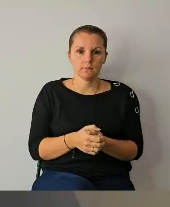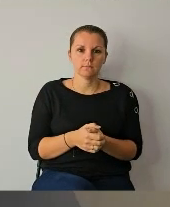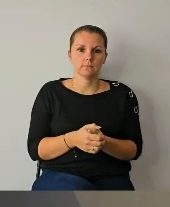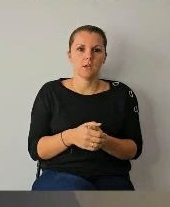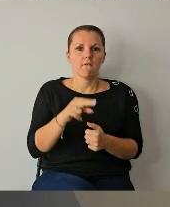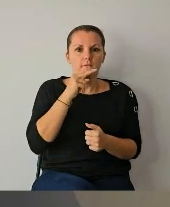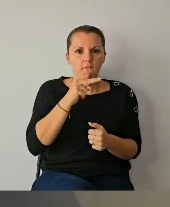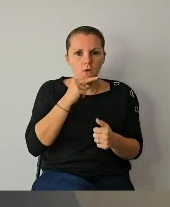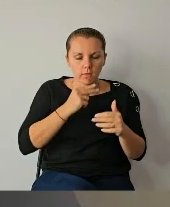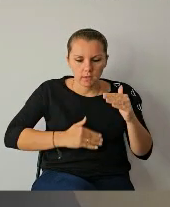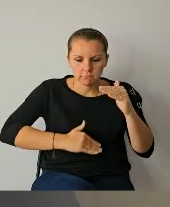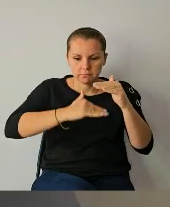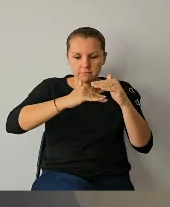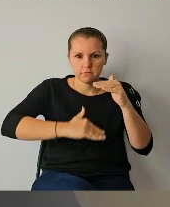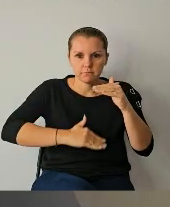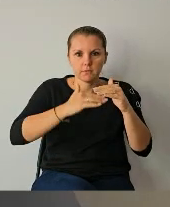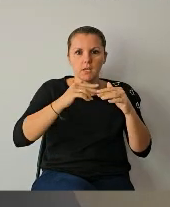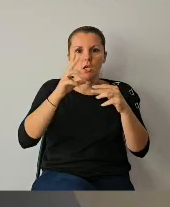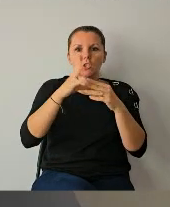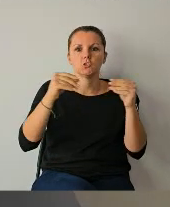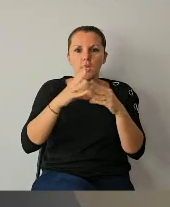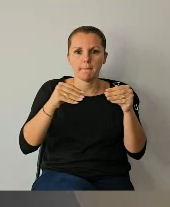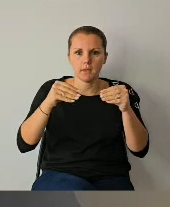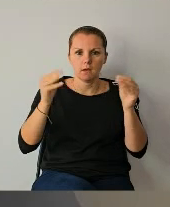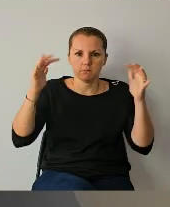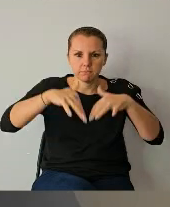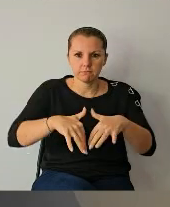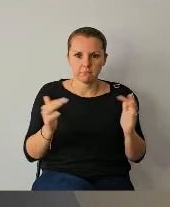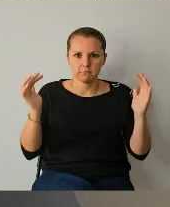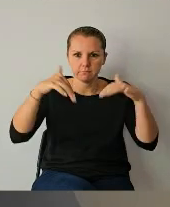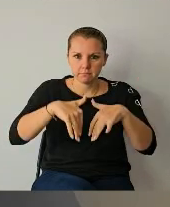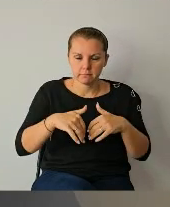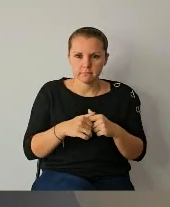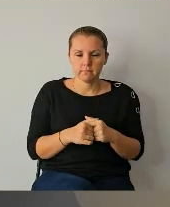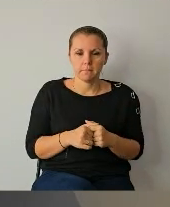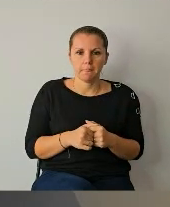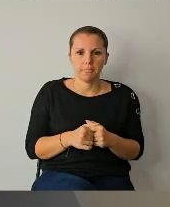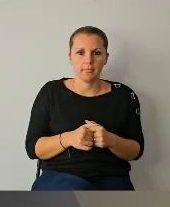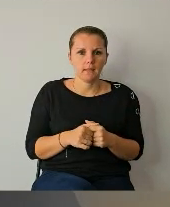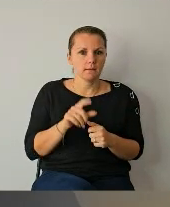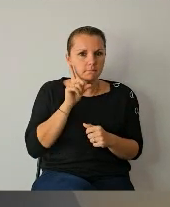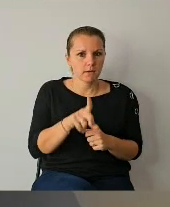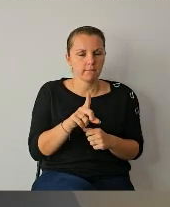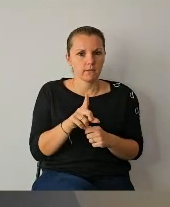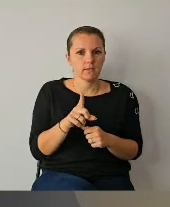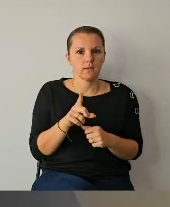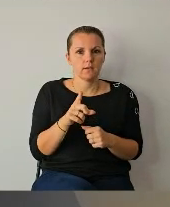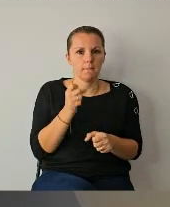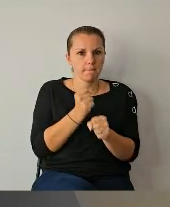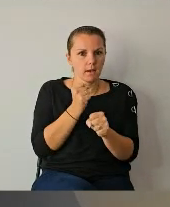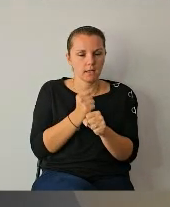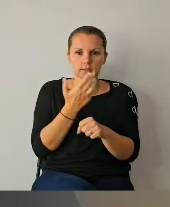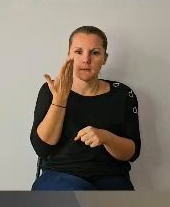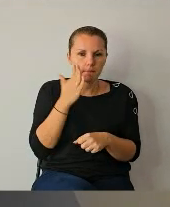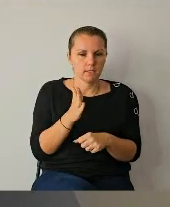podchodząca woda, osuwająca się ziemia, także naprawdę prace były bardzo